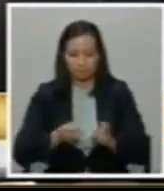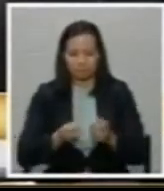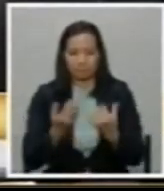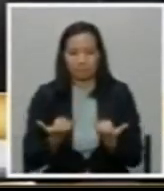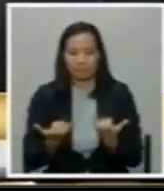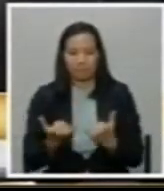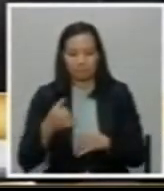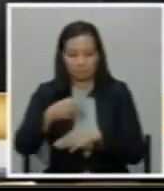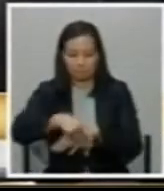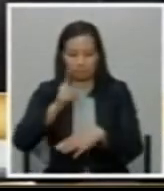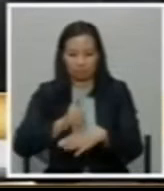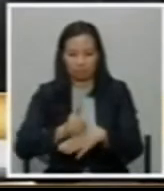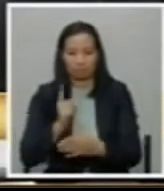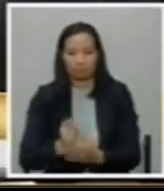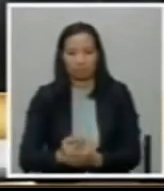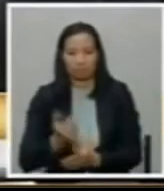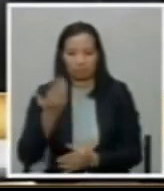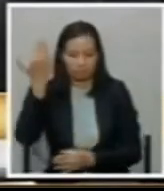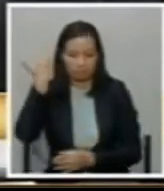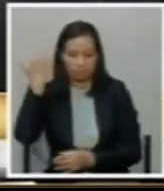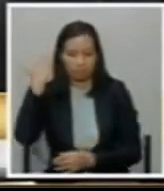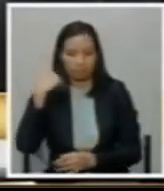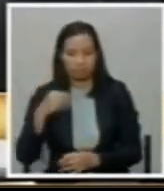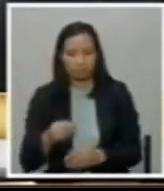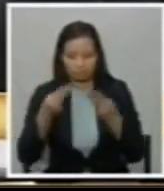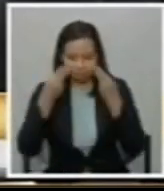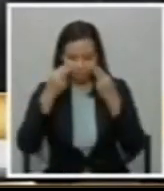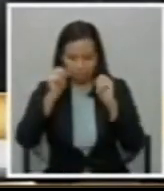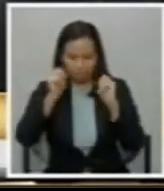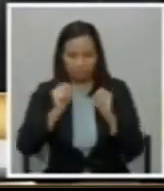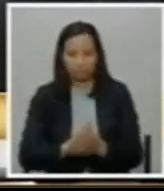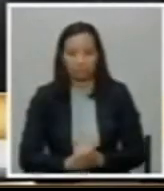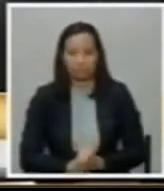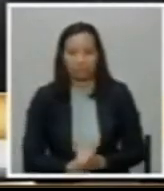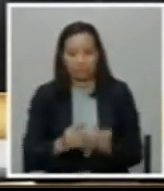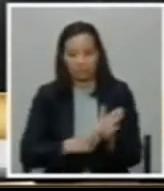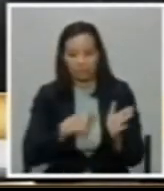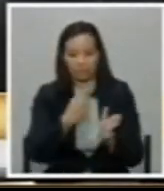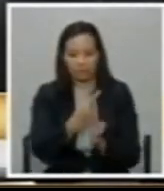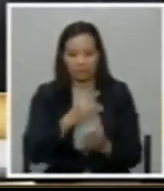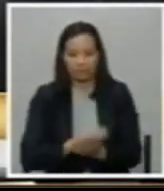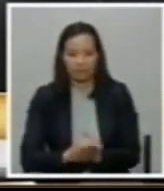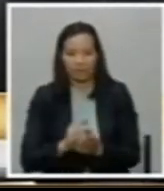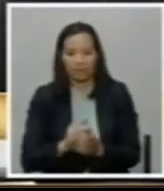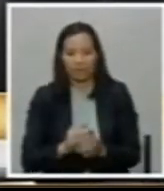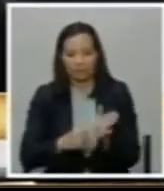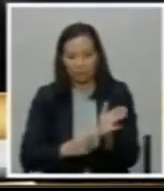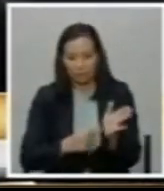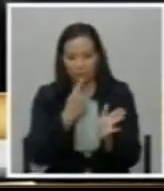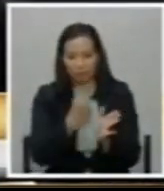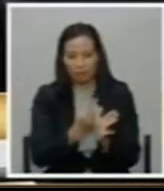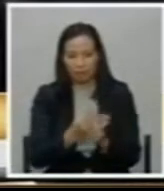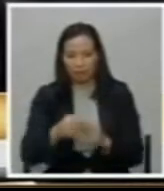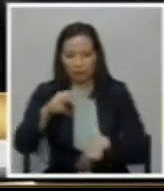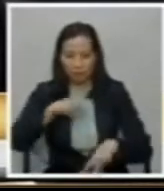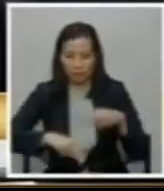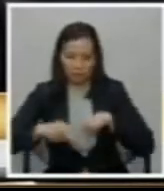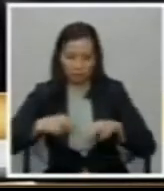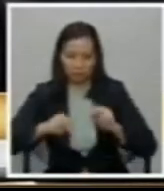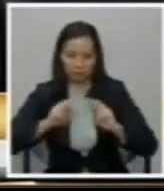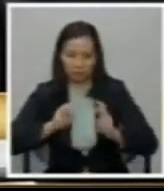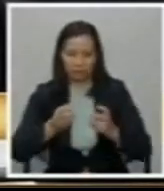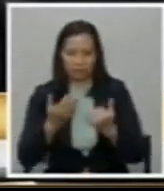ท่านประธานในสมัยที่ท่านเป็นนายกรัฐมนตรีครั้งแรกท่านก็ได้ริเริ่มดูแลเรื่องนี้